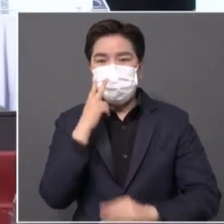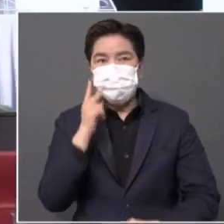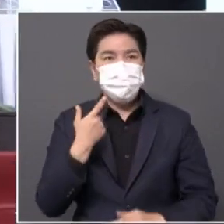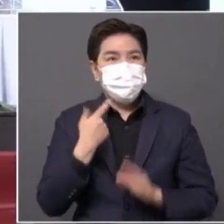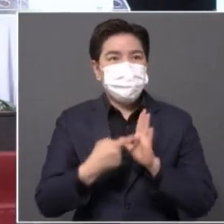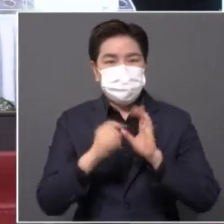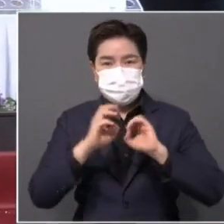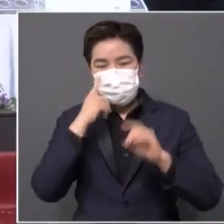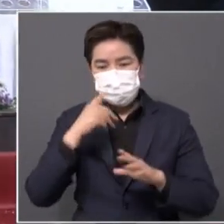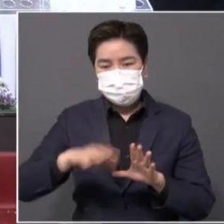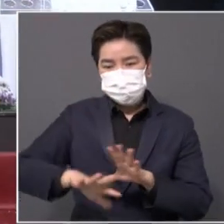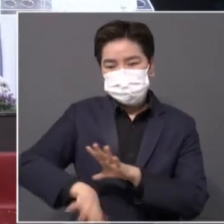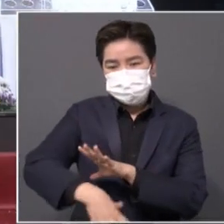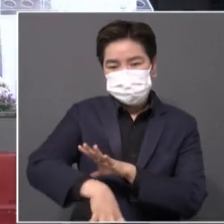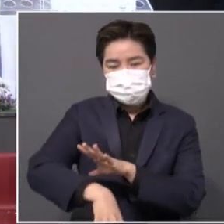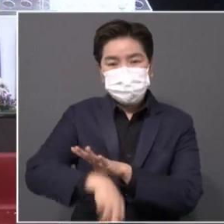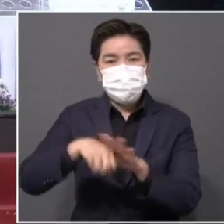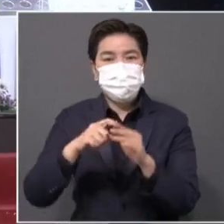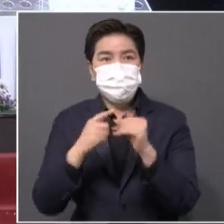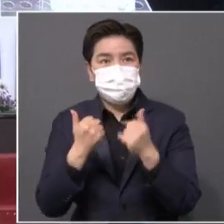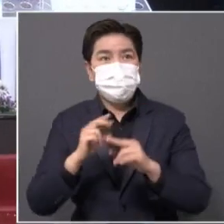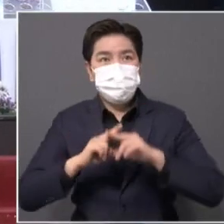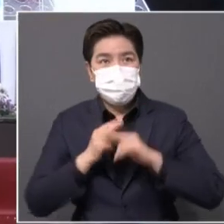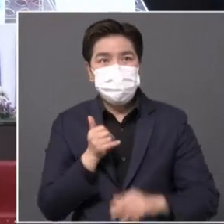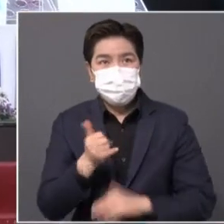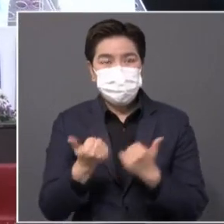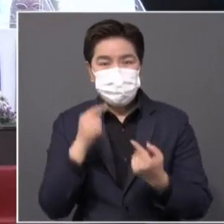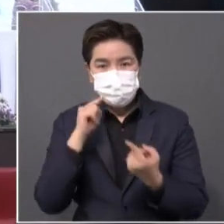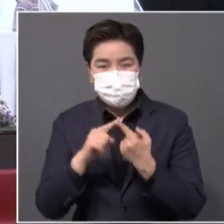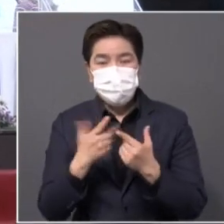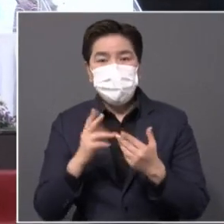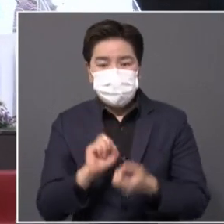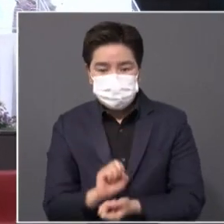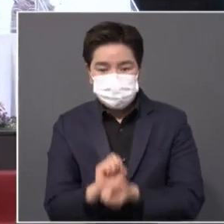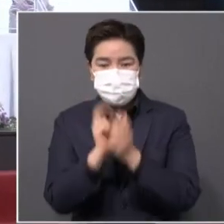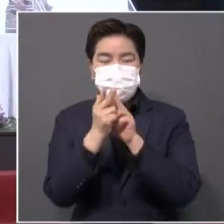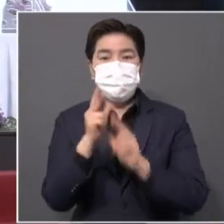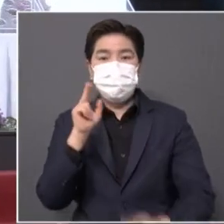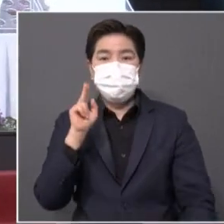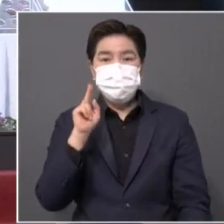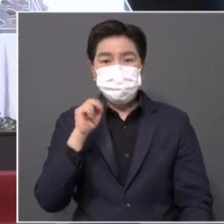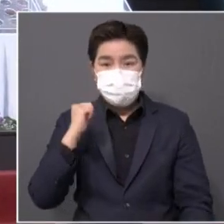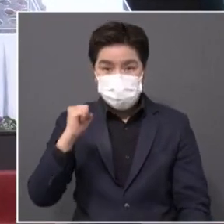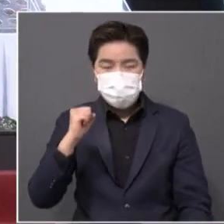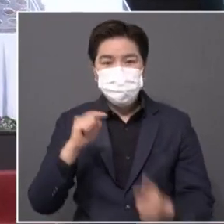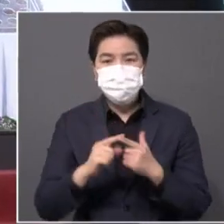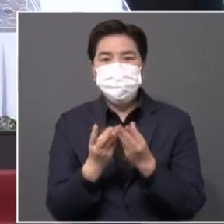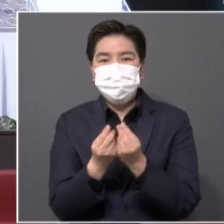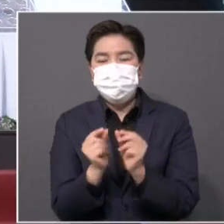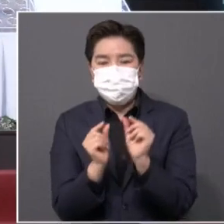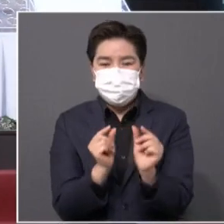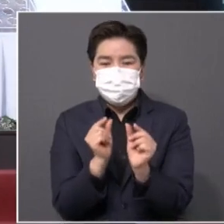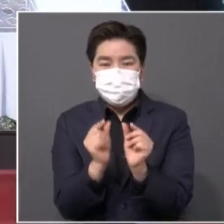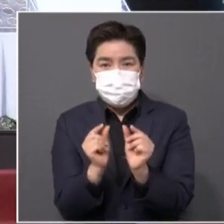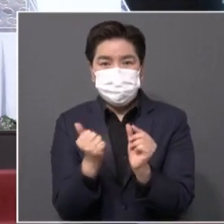ก็มาจับฉลากหมายเลขบัญชีรายชื่อด้วยตัวเองนะคะสำหรับชาติพัฒนากล้าหมายเลขที่ได้2หลัก